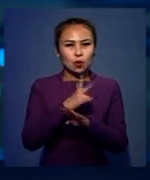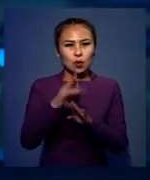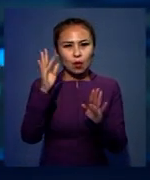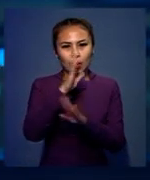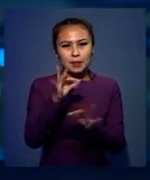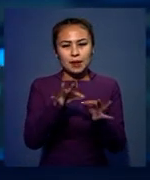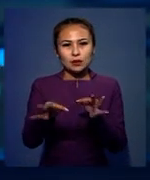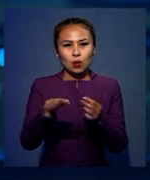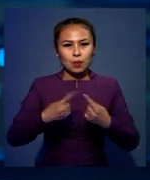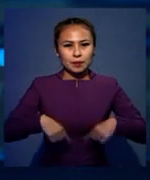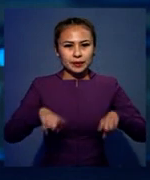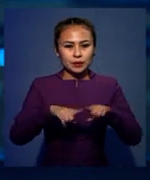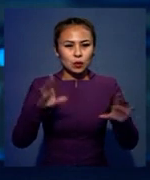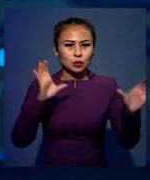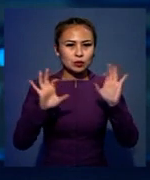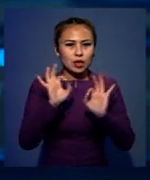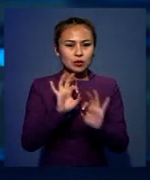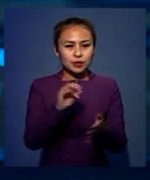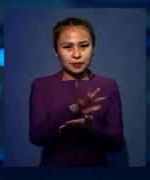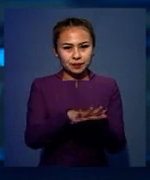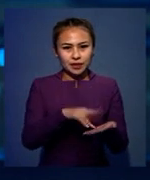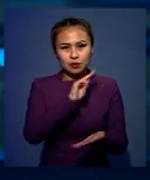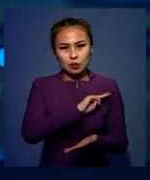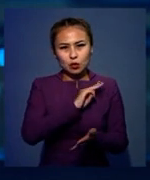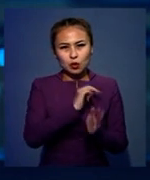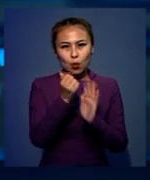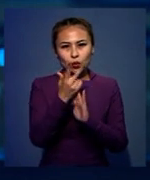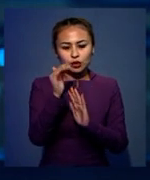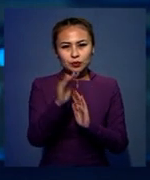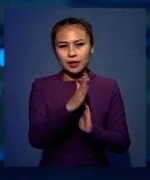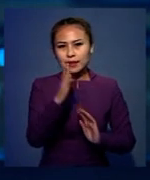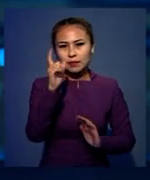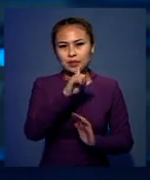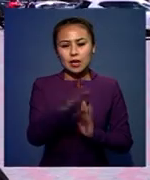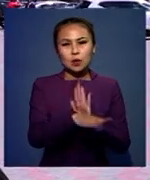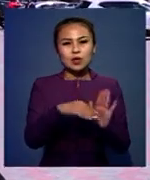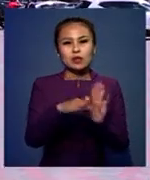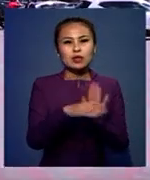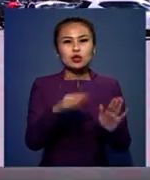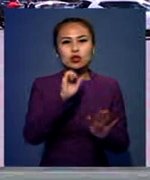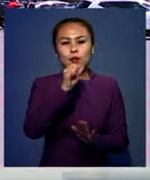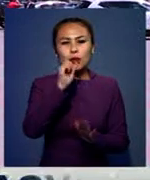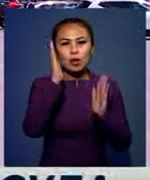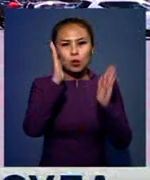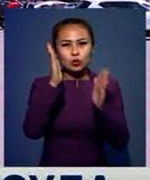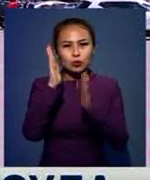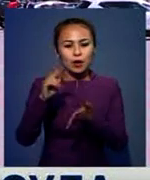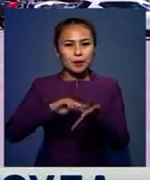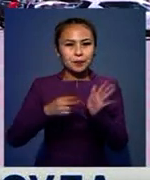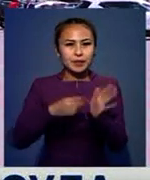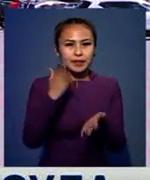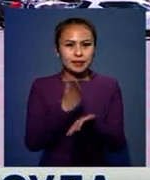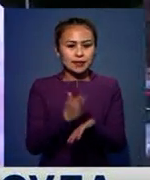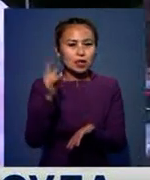болады. Аймақтарда қоғамдық пікір институтының жұмысы жалғасуда. Еліміз бойынша 13 мыңнан астам сайлаушылардан сұхбат алу